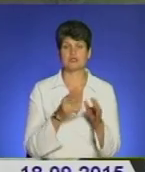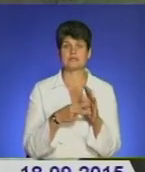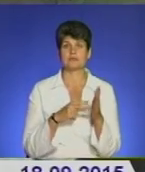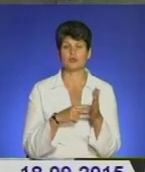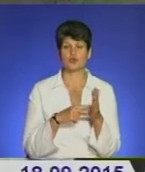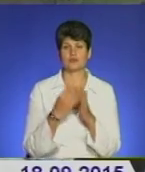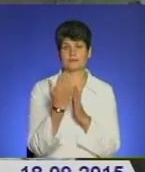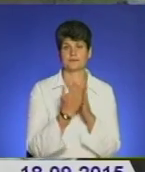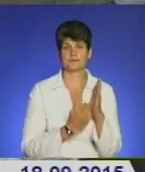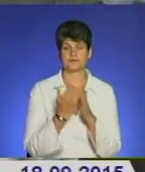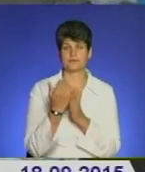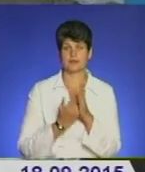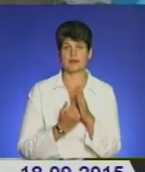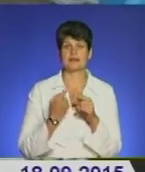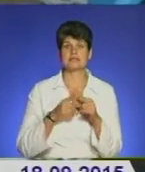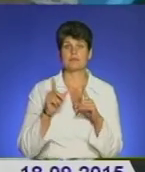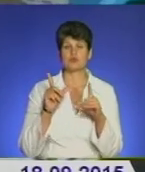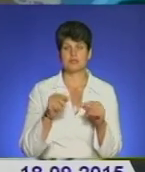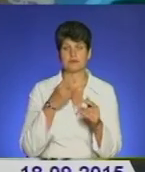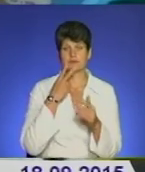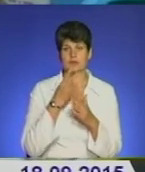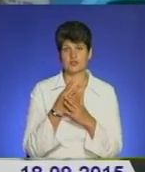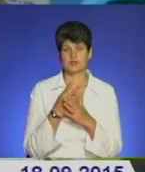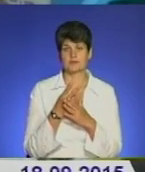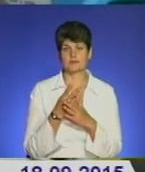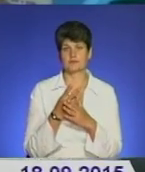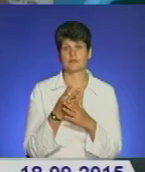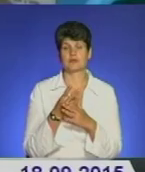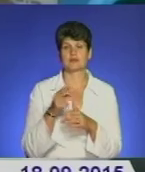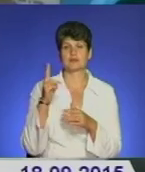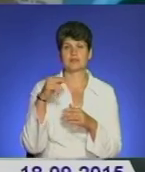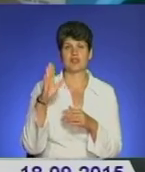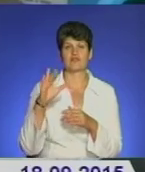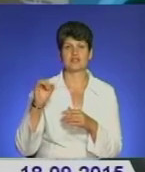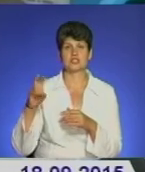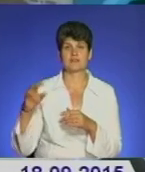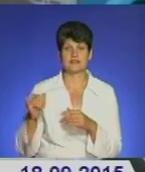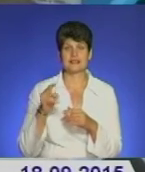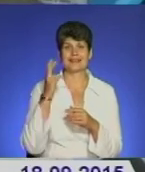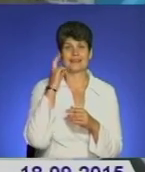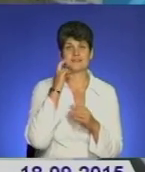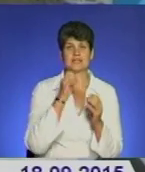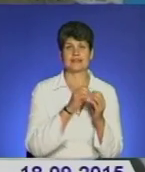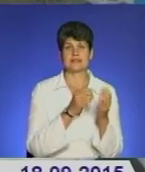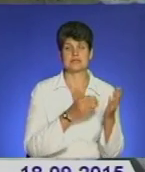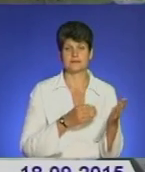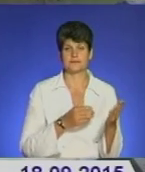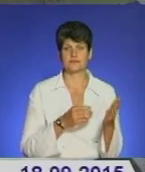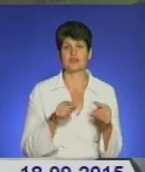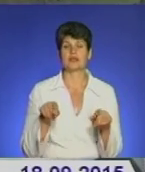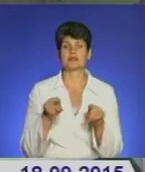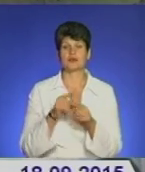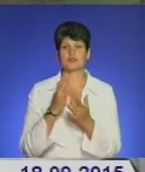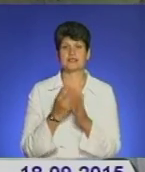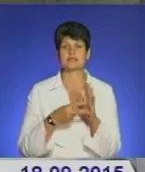титульним списком. Зокрема, це проїзд, який ви бачили на бульварі Дмитра Вишневецького, і тут Київська 10. Крім того, є